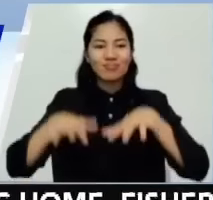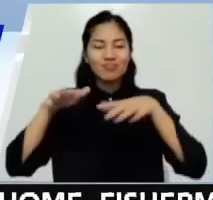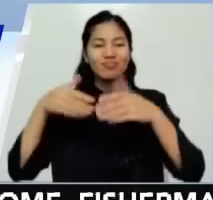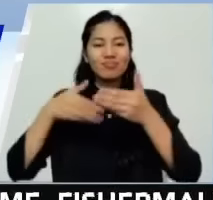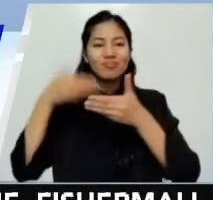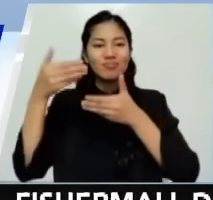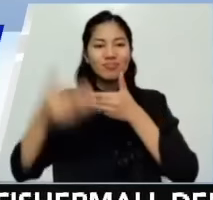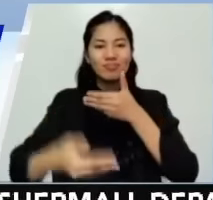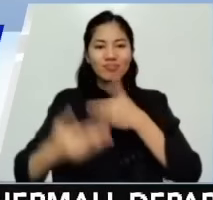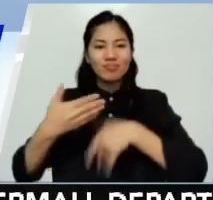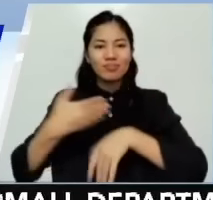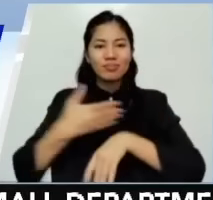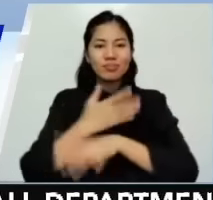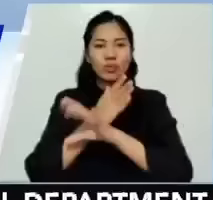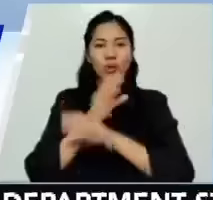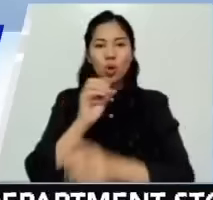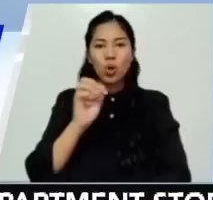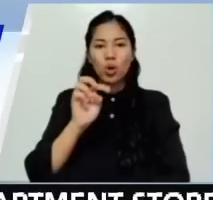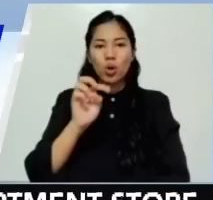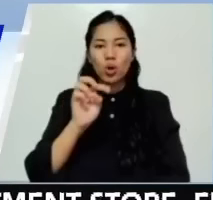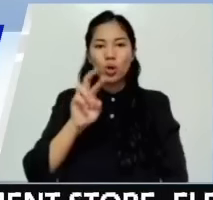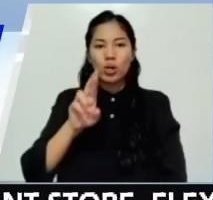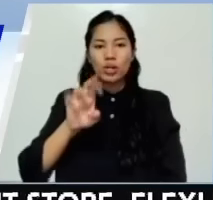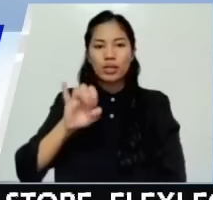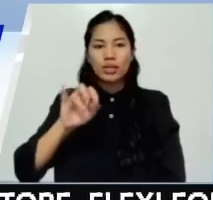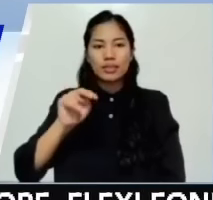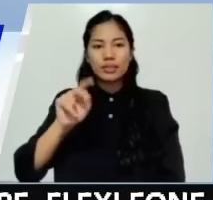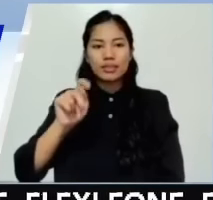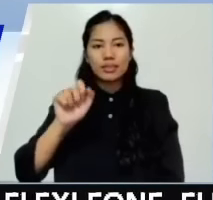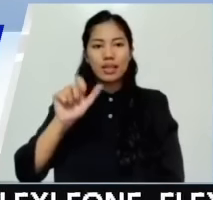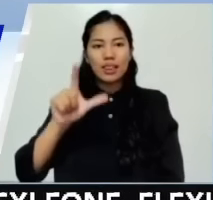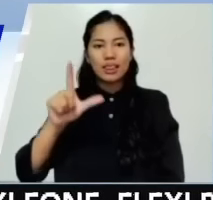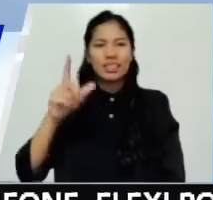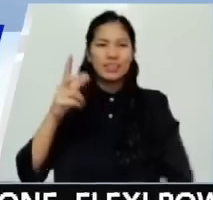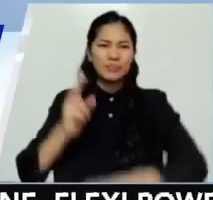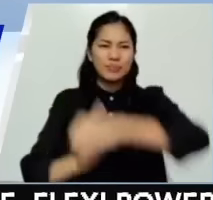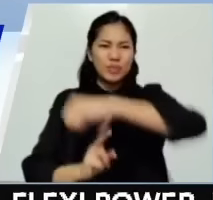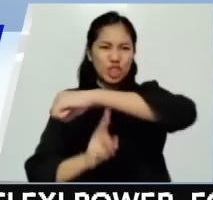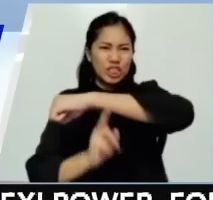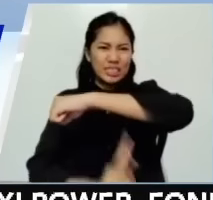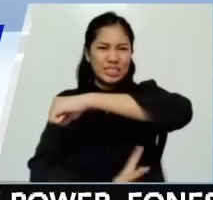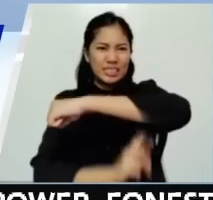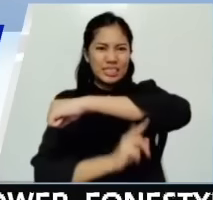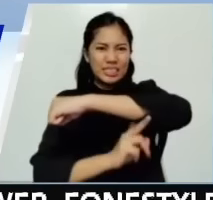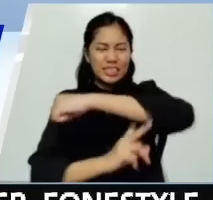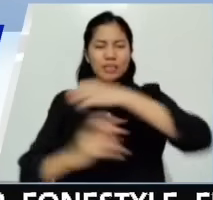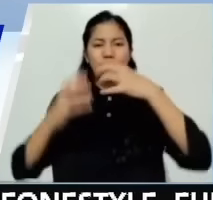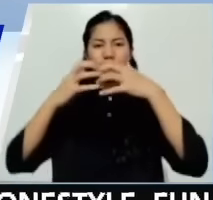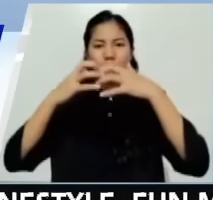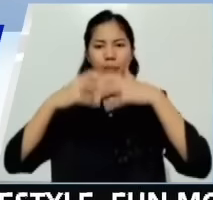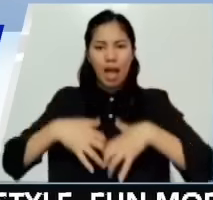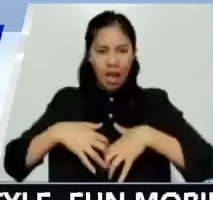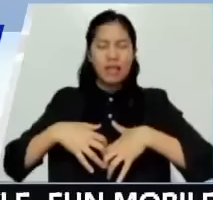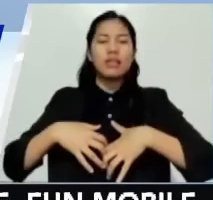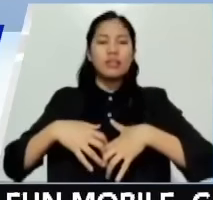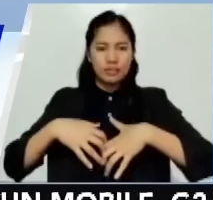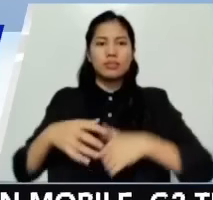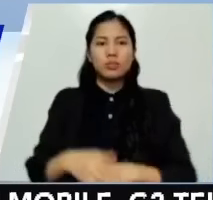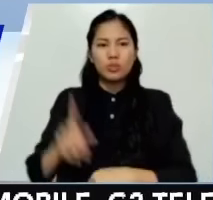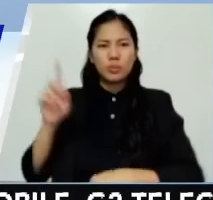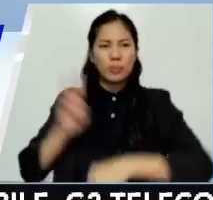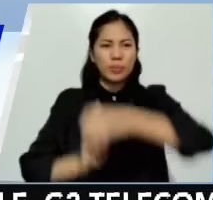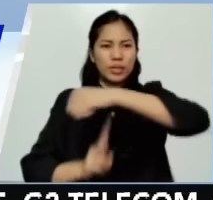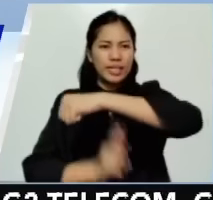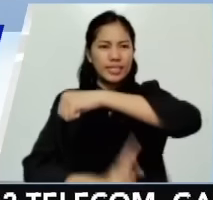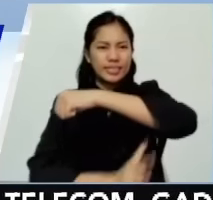nasira. Nahuli ka ang pampagkasira ng tulay na ito sa bayan ng Manay. Gumuho rin ang bahagi ng tulay sa bayan ng Governor Generoso. Dahil